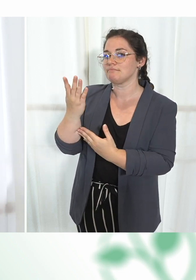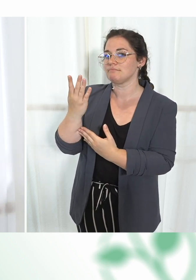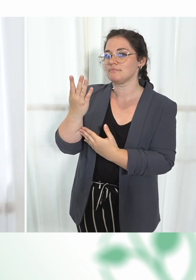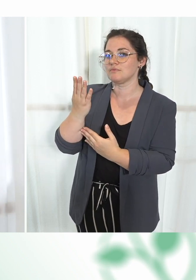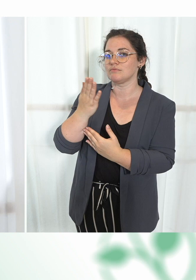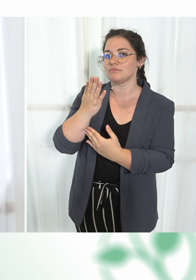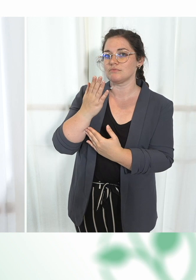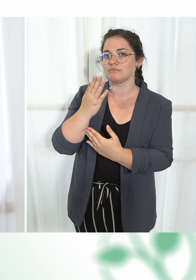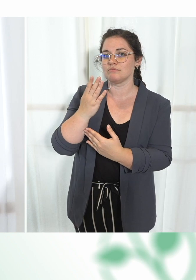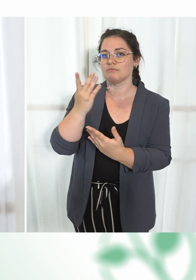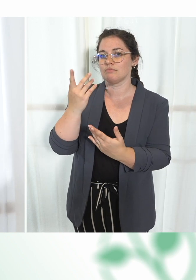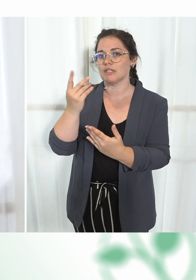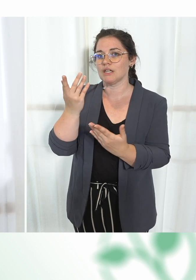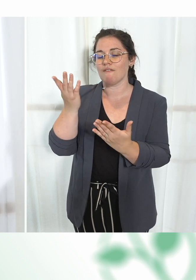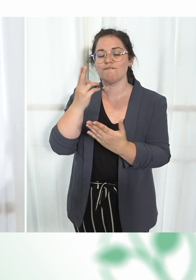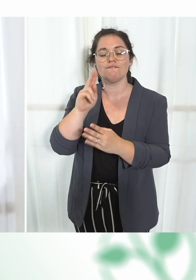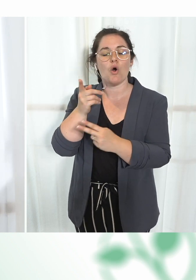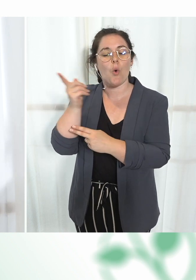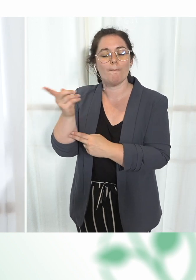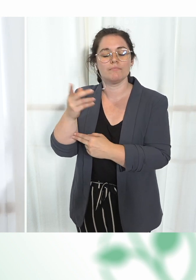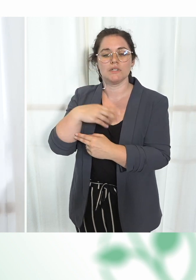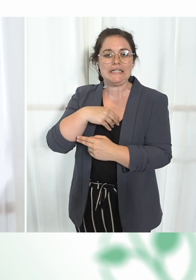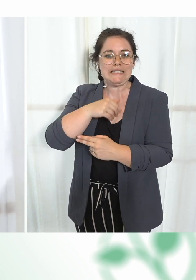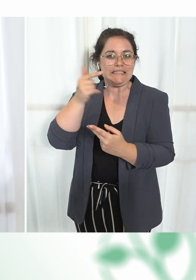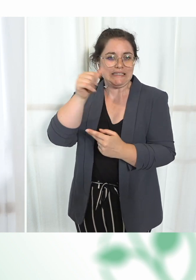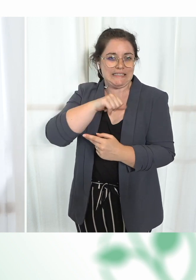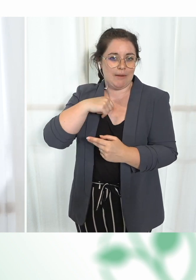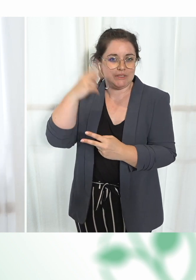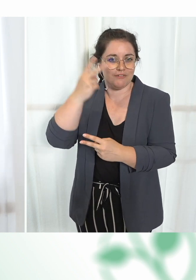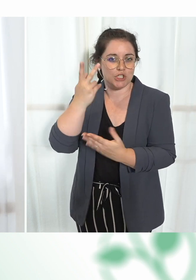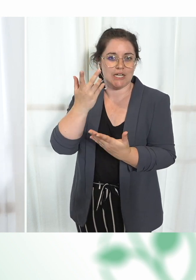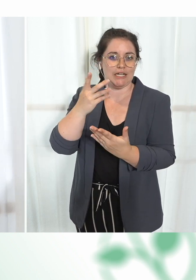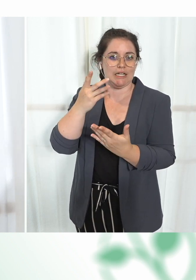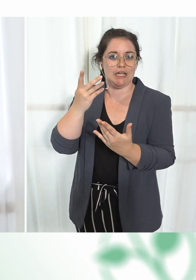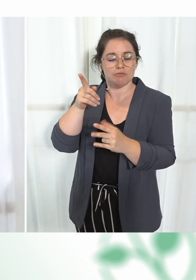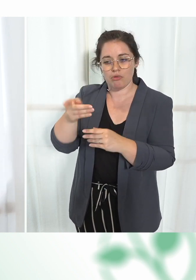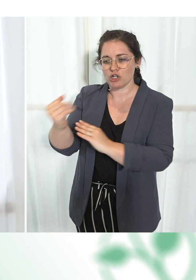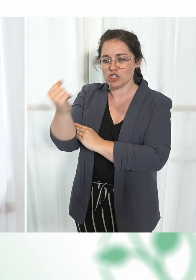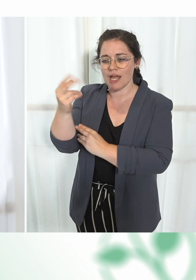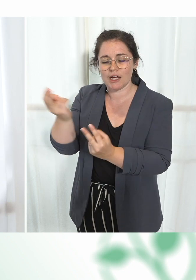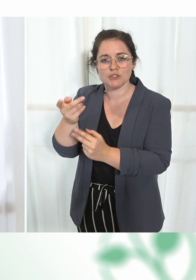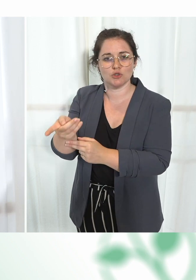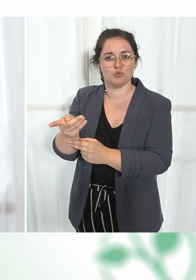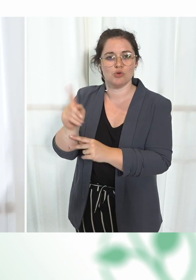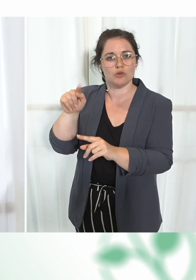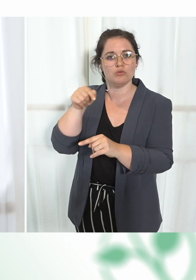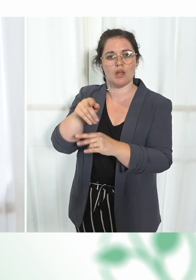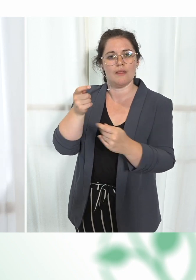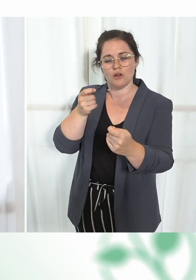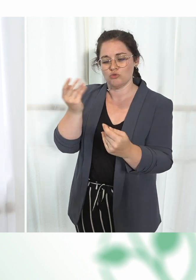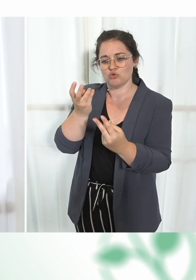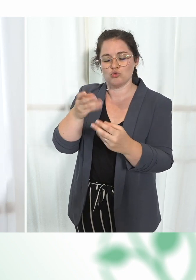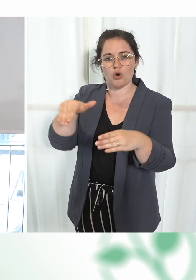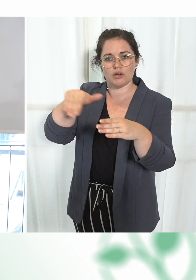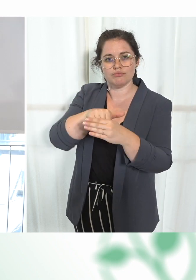ich sehe das als selbstverständlich, es fällt mir nicht mal auf. Oder wenn jemand eine Behinderung hat, dann finden wir eben nach den Stärken eine Rolle im Unternehmen, die gut passt.